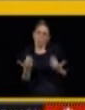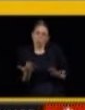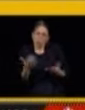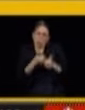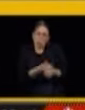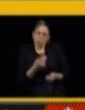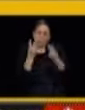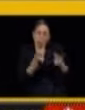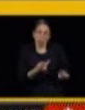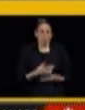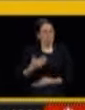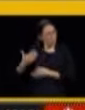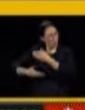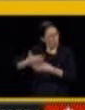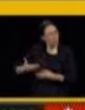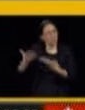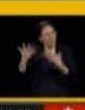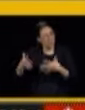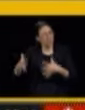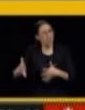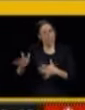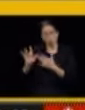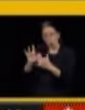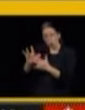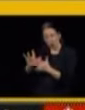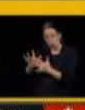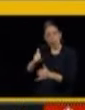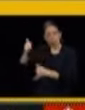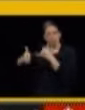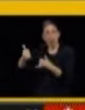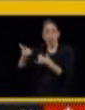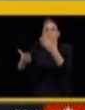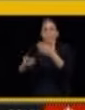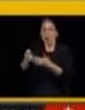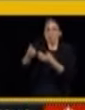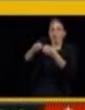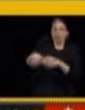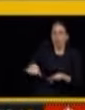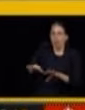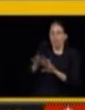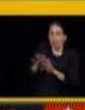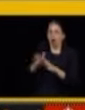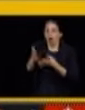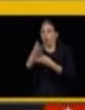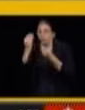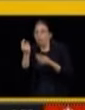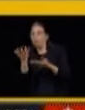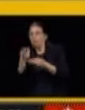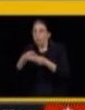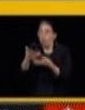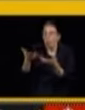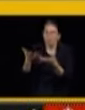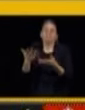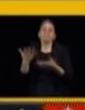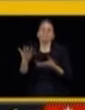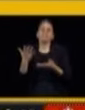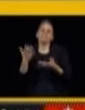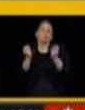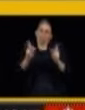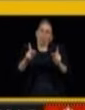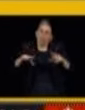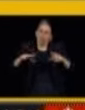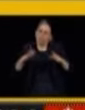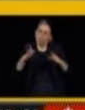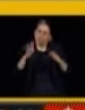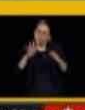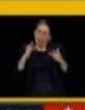processus, on l'a fait. On a contacté les personnes. Ça se peut qu'il y en ait qui soient tombés en deux chaises. Ça, je le reconnais. Mais